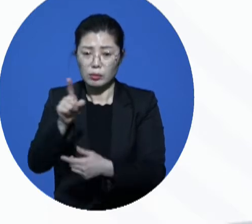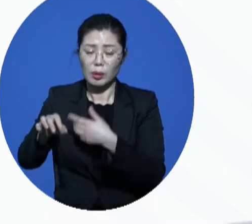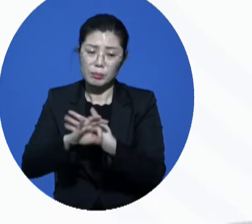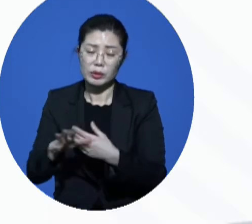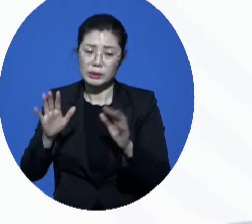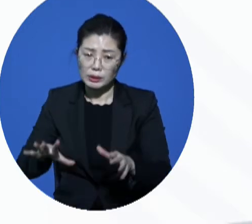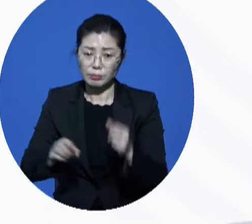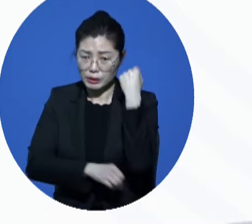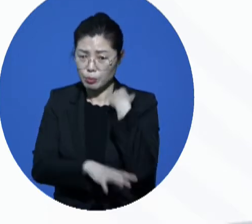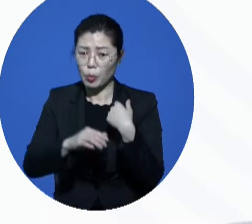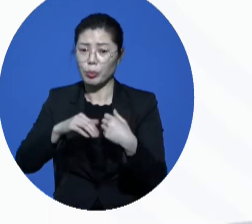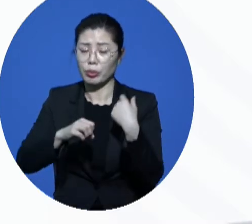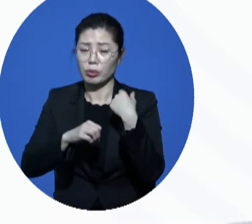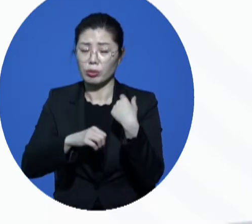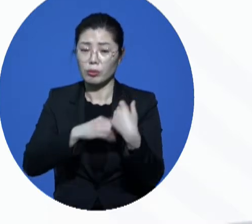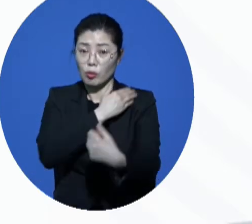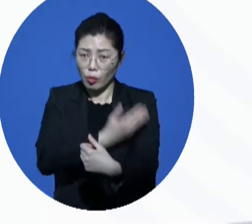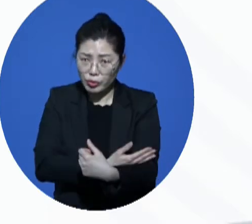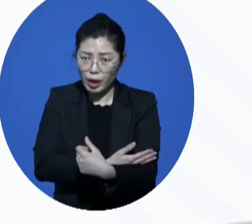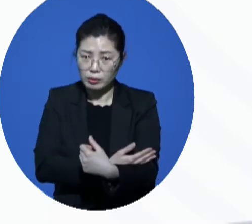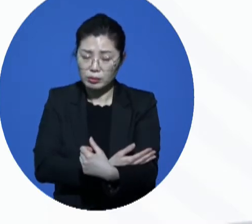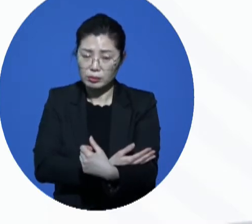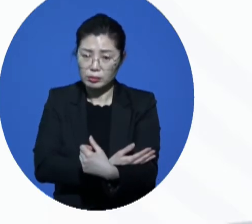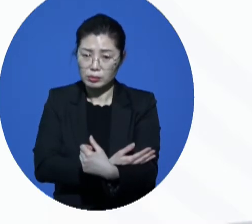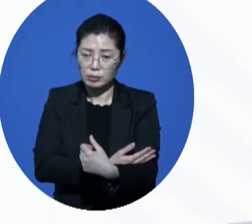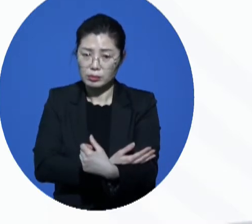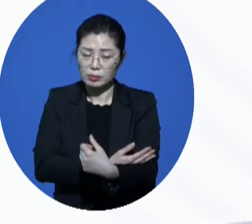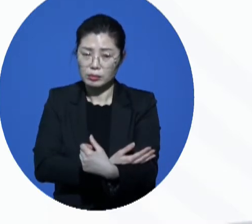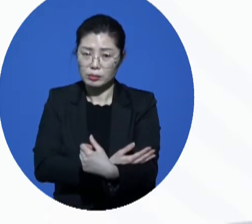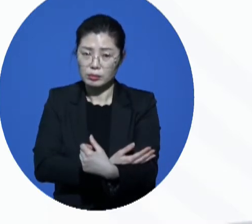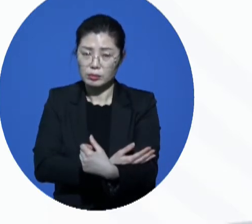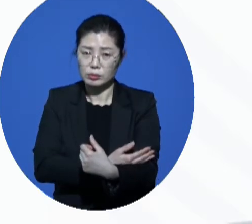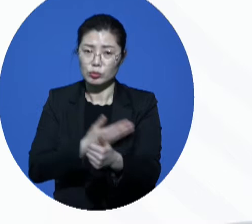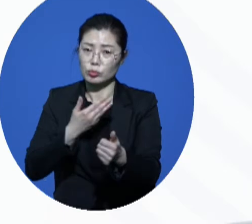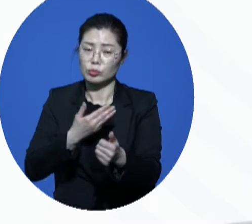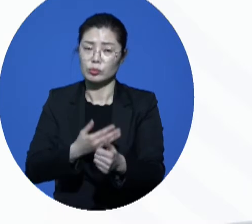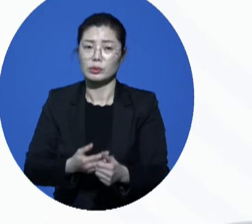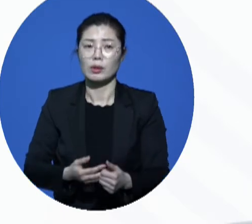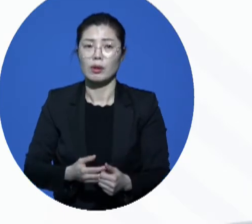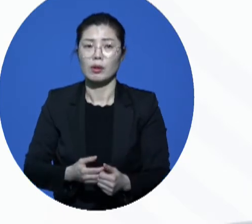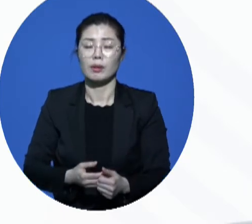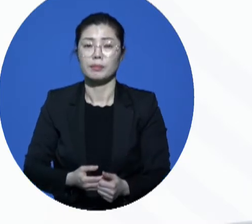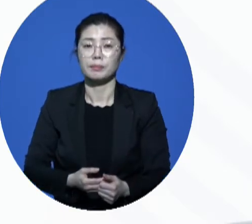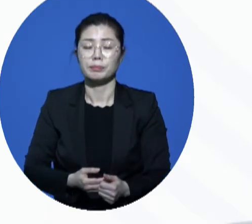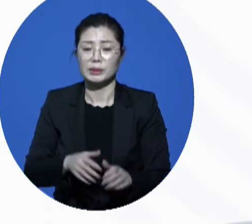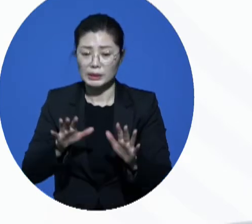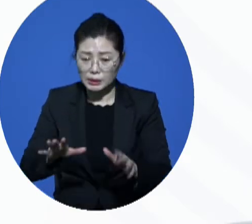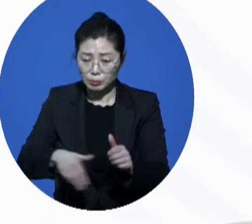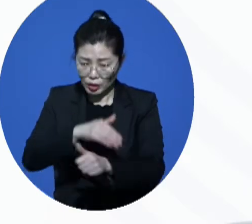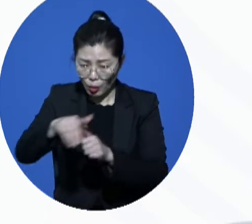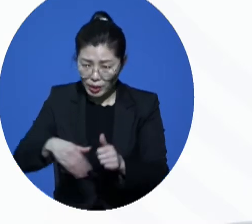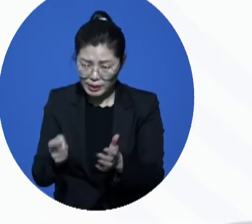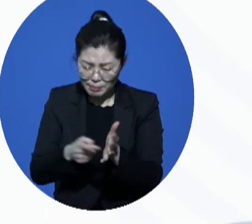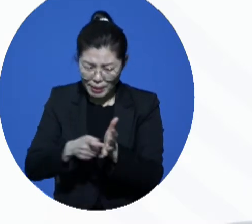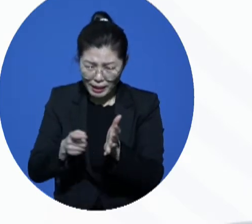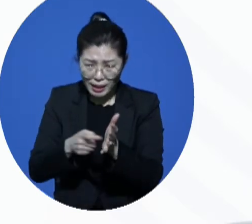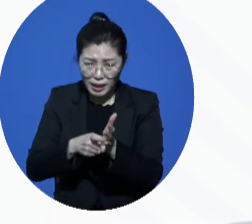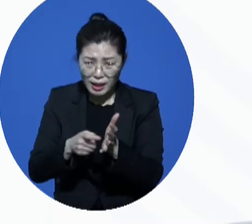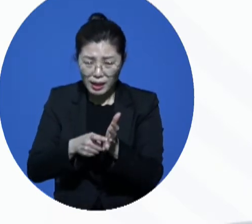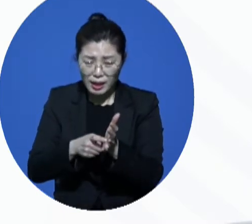행위를 중단하라라는 것이었고요. 긴급 탈시설을 즉시 이행을 해서 이 위험적 상황에 한시적으로